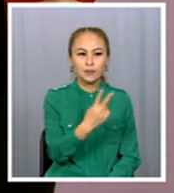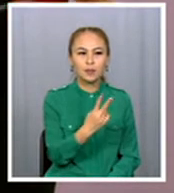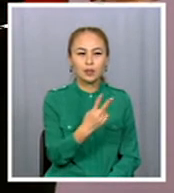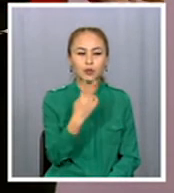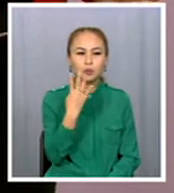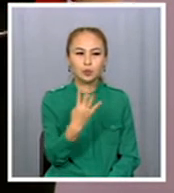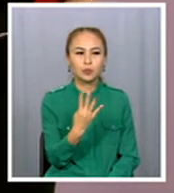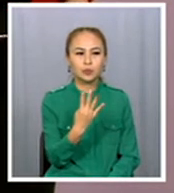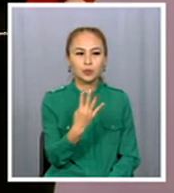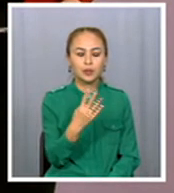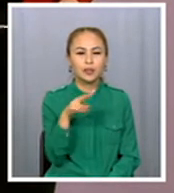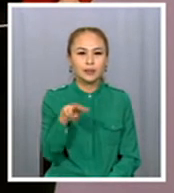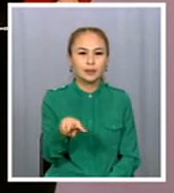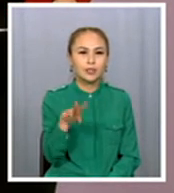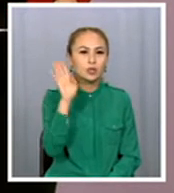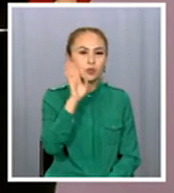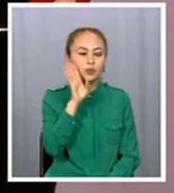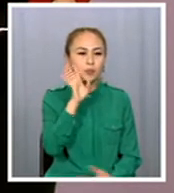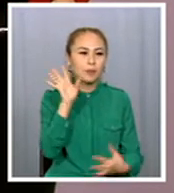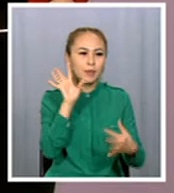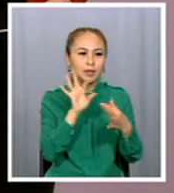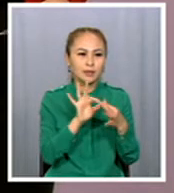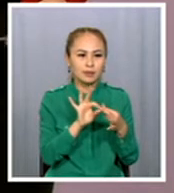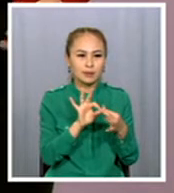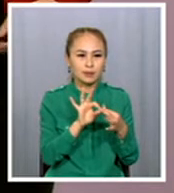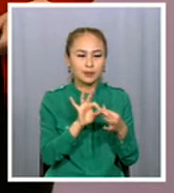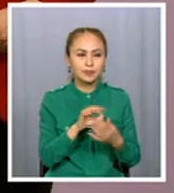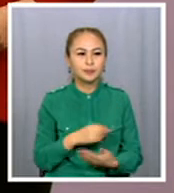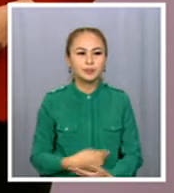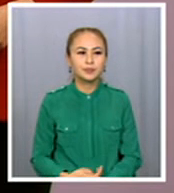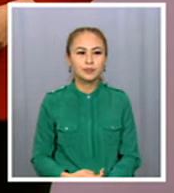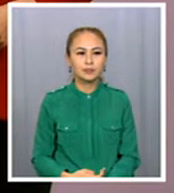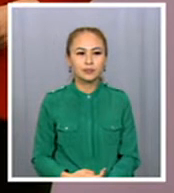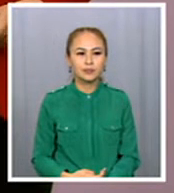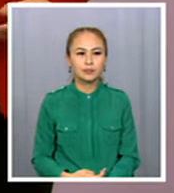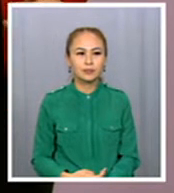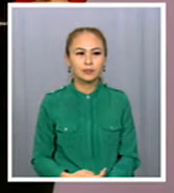2-4 литр сөзімен байланысады.